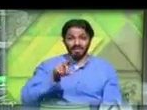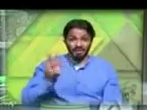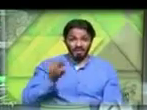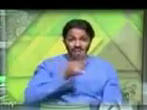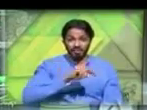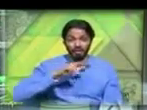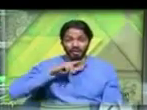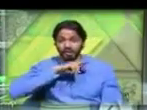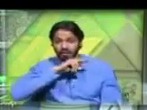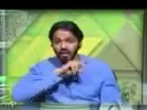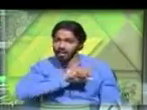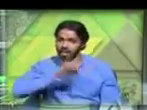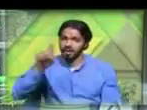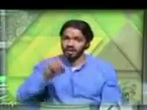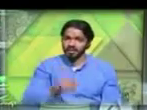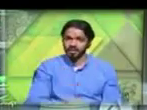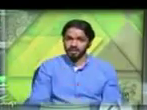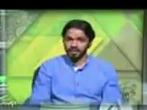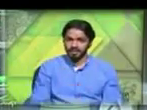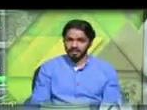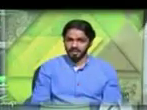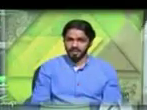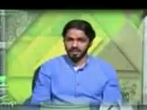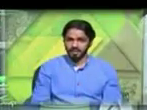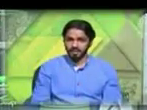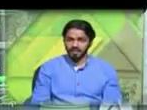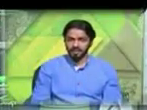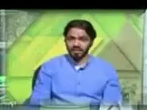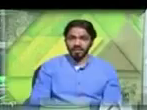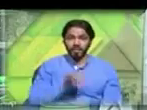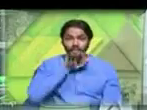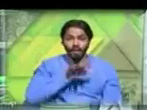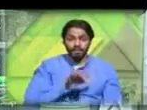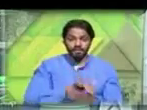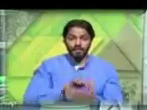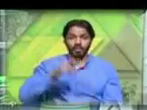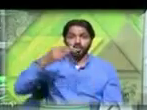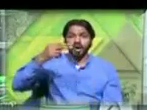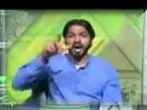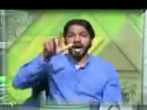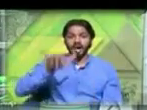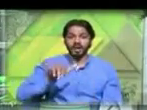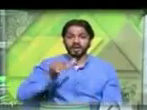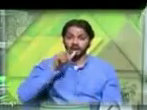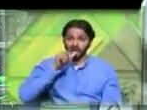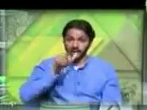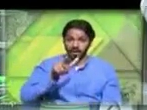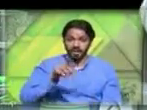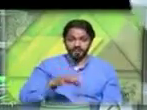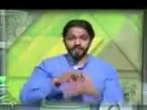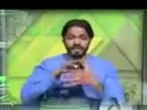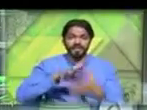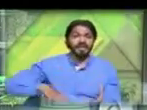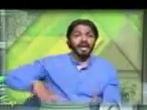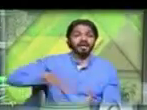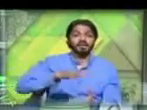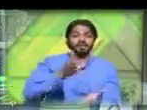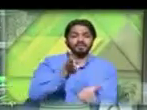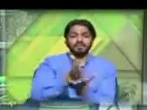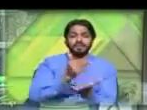من أتباع كل ناعق، كما قال علي بن أبي طالب رضي الله عنه عليه رضوان الله: الناس أصناف،